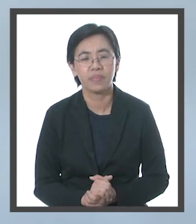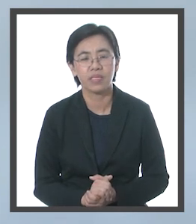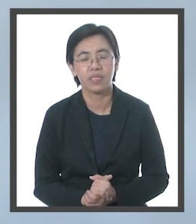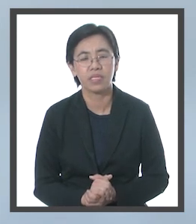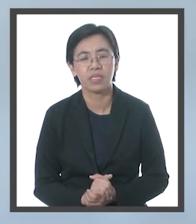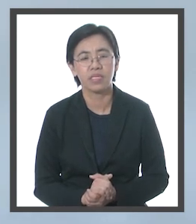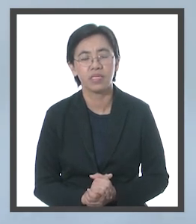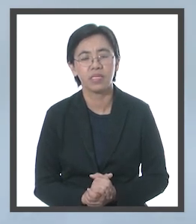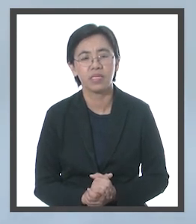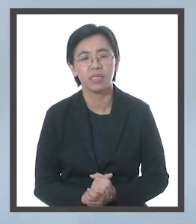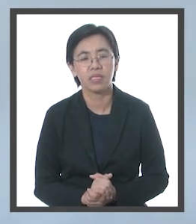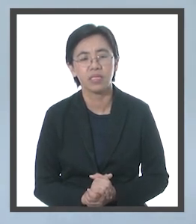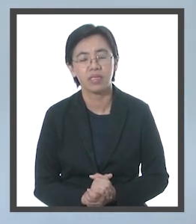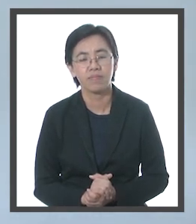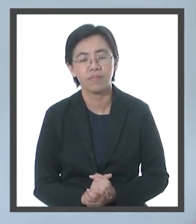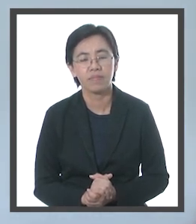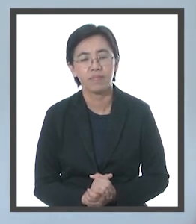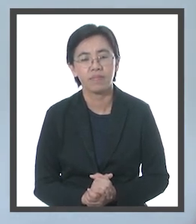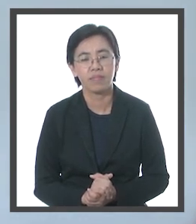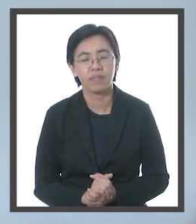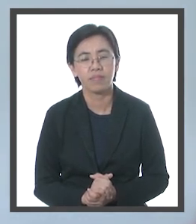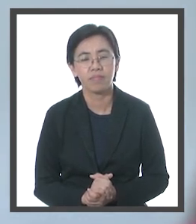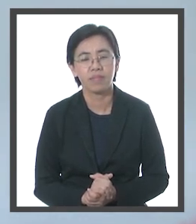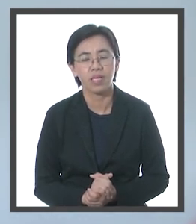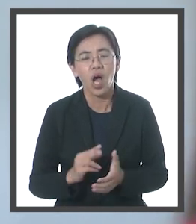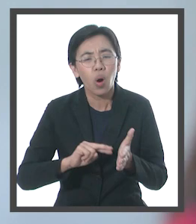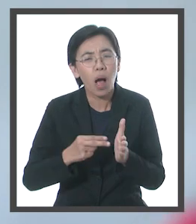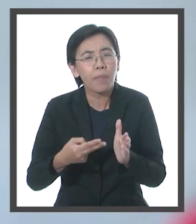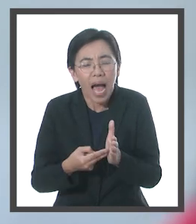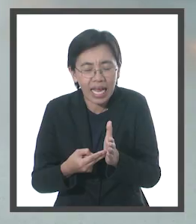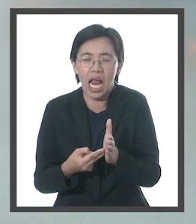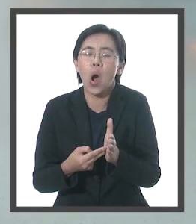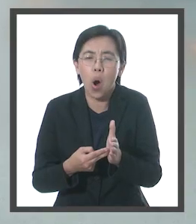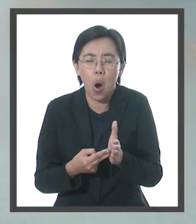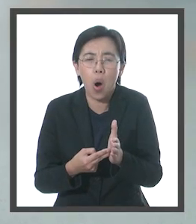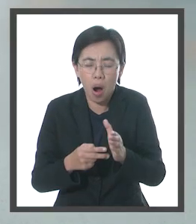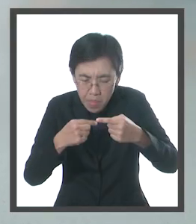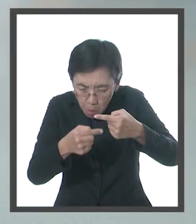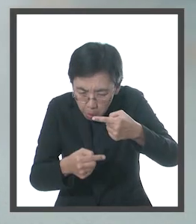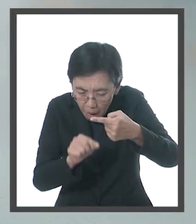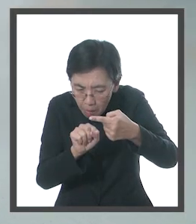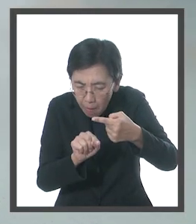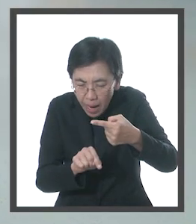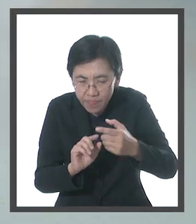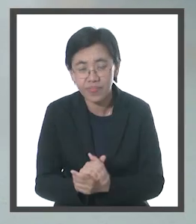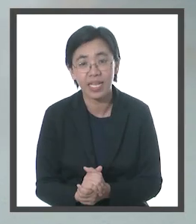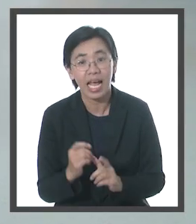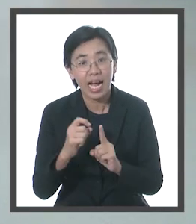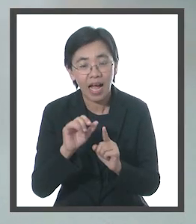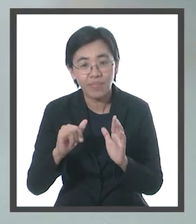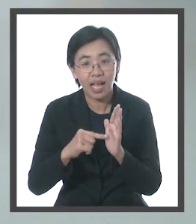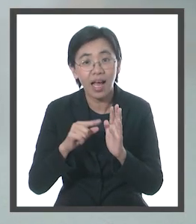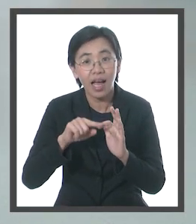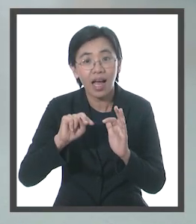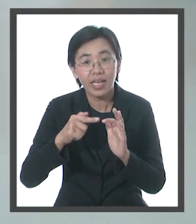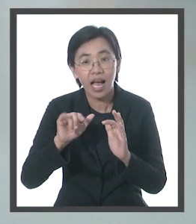ามันไม่มีความหมายที่หนึ่งความหมายแต่เรารู้ดีว่าความยั่งยืนเนี่ยมันเกิดจากความสมดุ